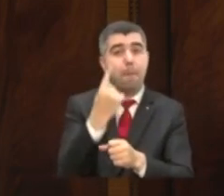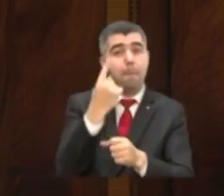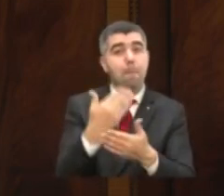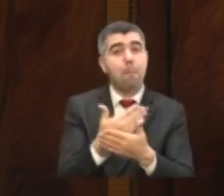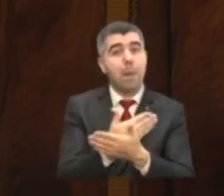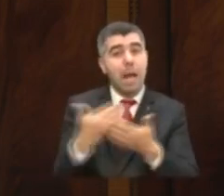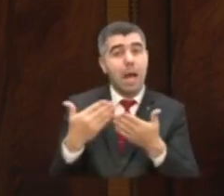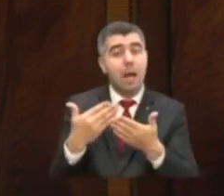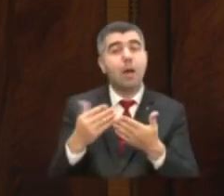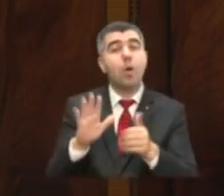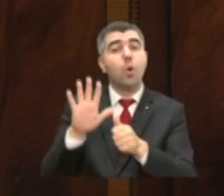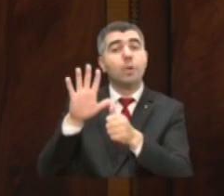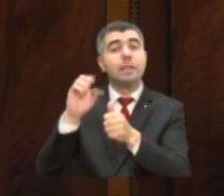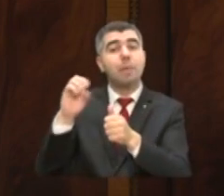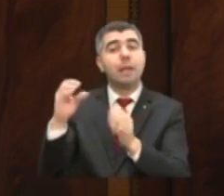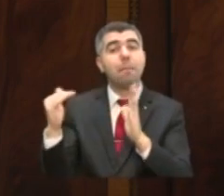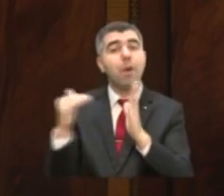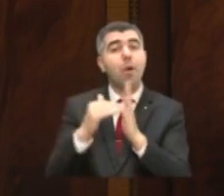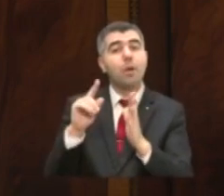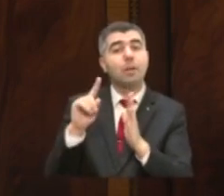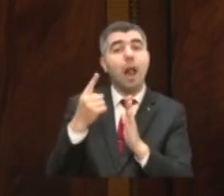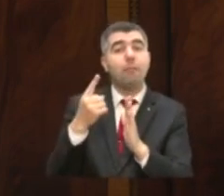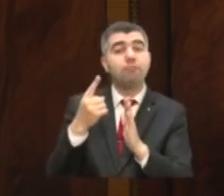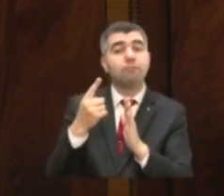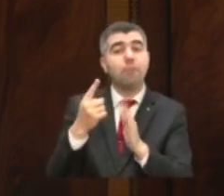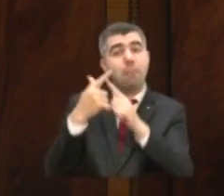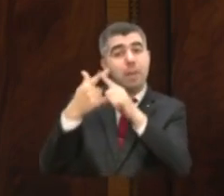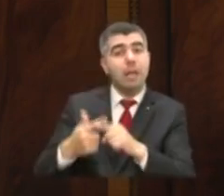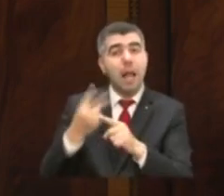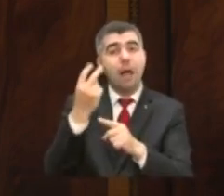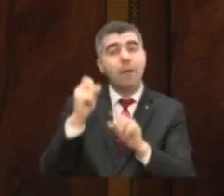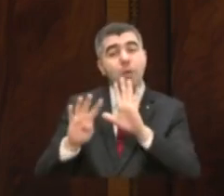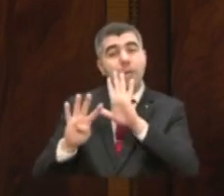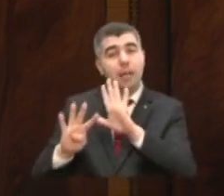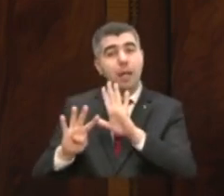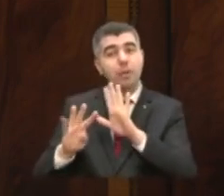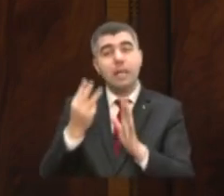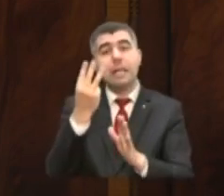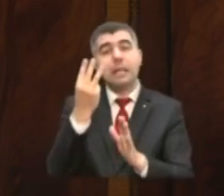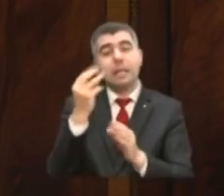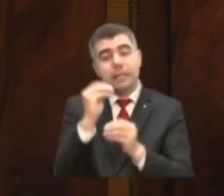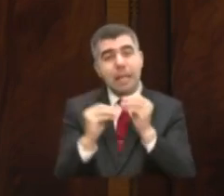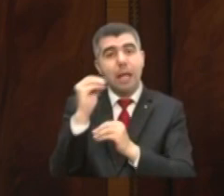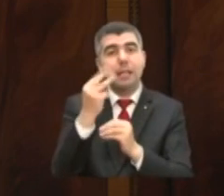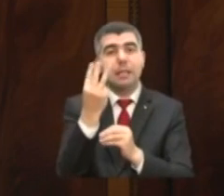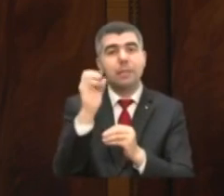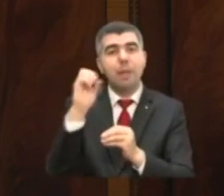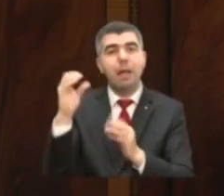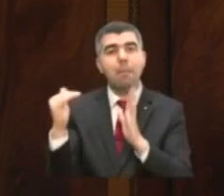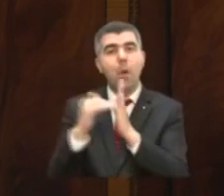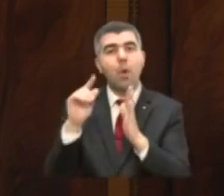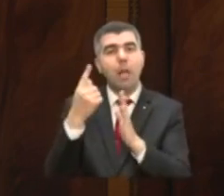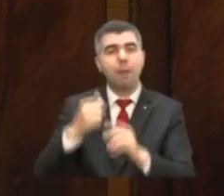1,600,000,000 درهم في ميزانية 2019 بزيادة ديال 300,000,000 درهم،